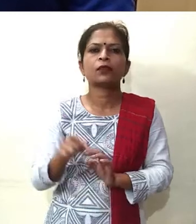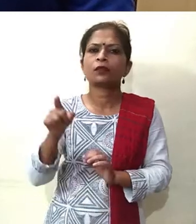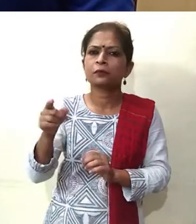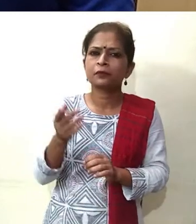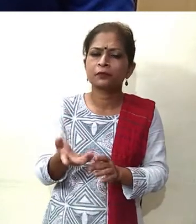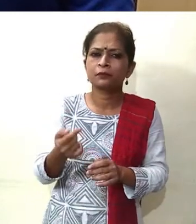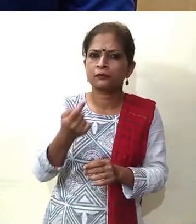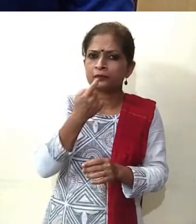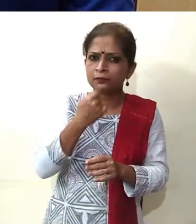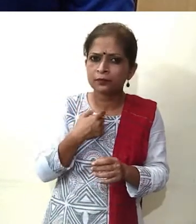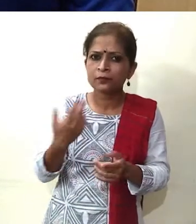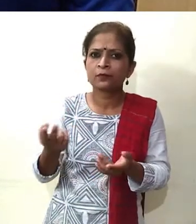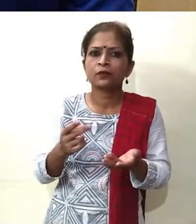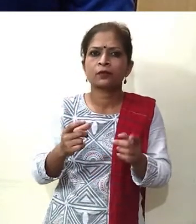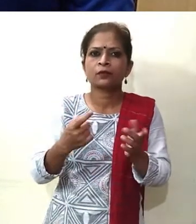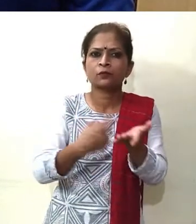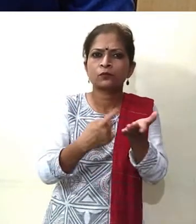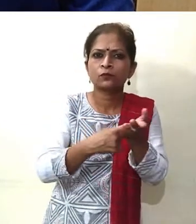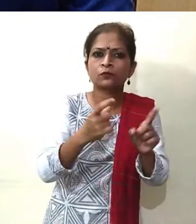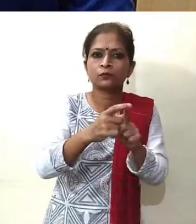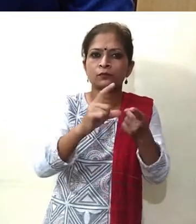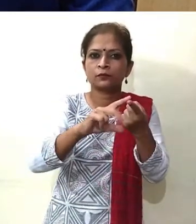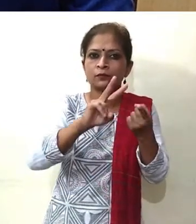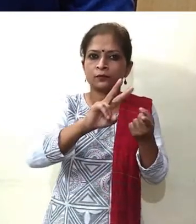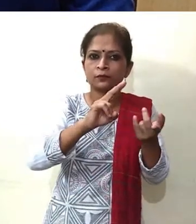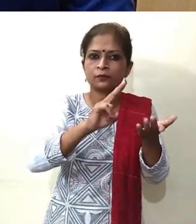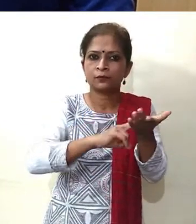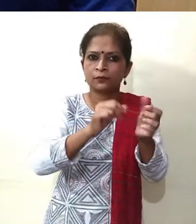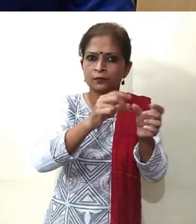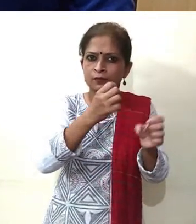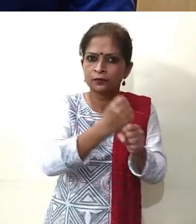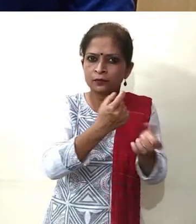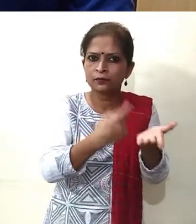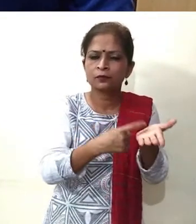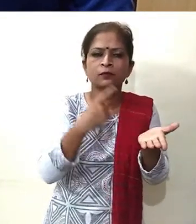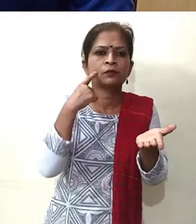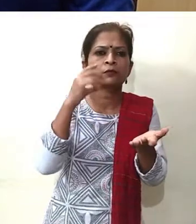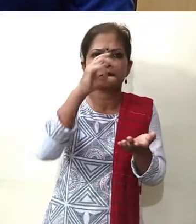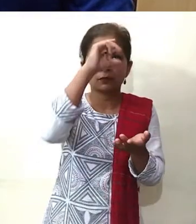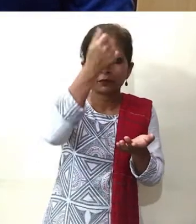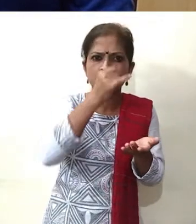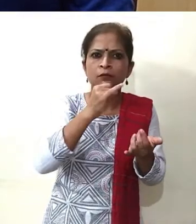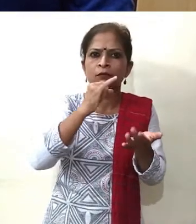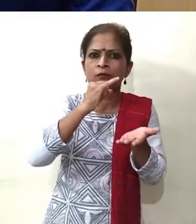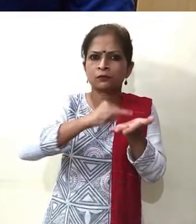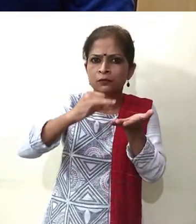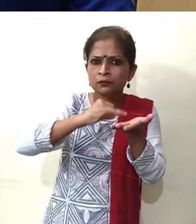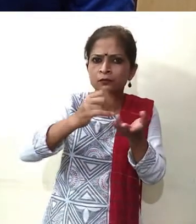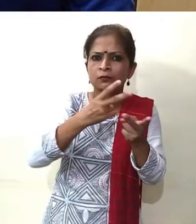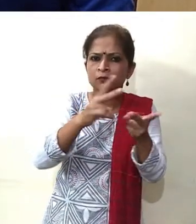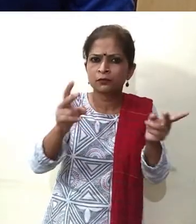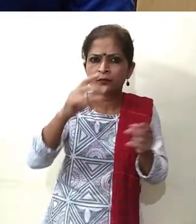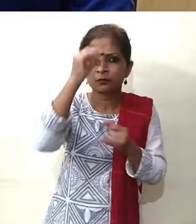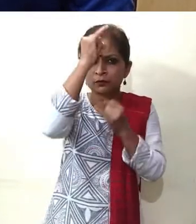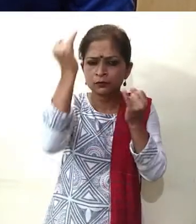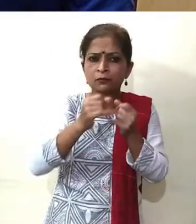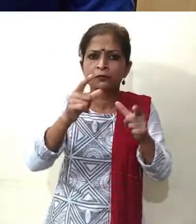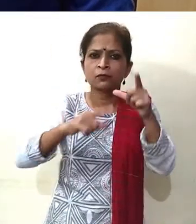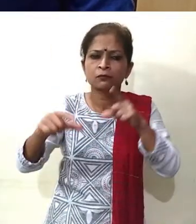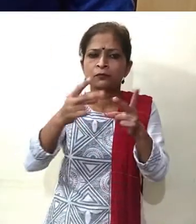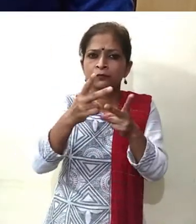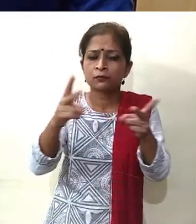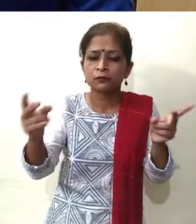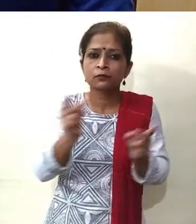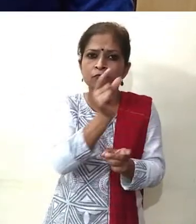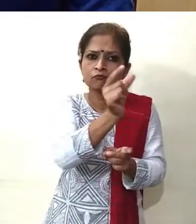सर अभी आप बता रहे थे कि देवनागरी लिपि की विशेषता होती है जिसमें कि हिंदी लिखी जाती है, संस्कृत लिखी जाती है और भारत की सारी भाषाओं की